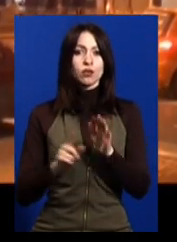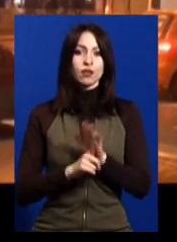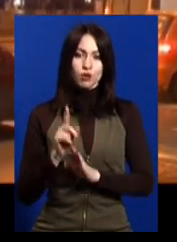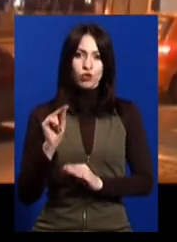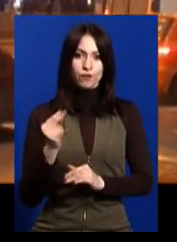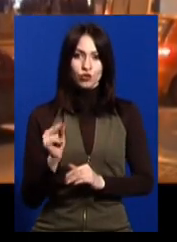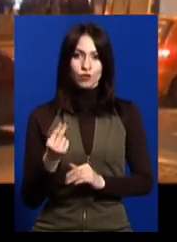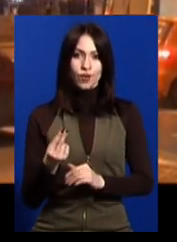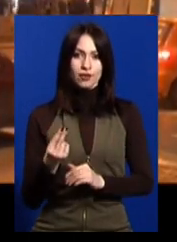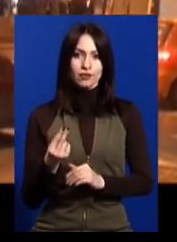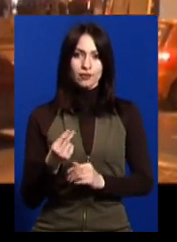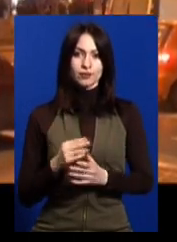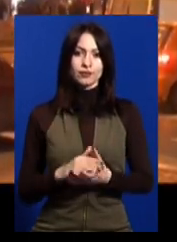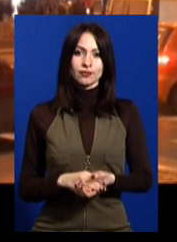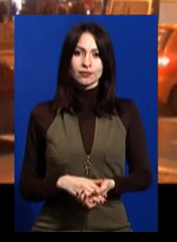четвер.